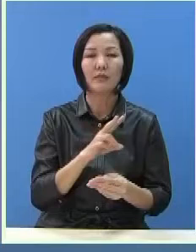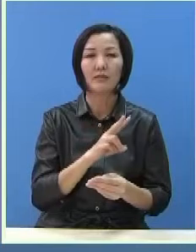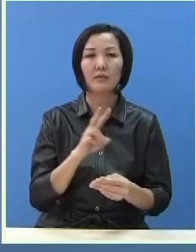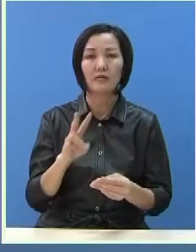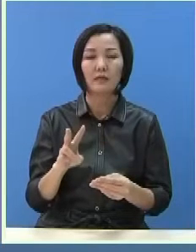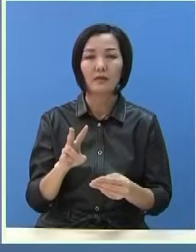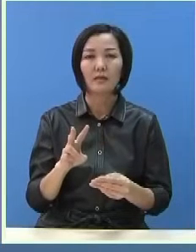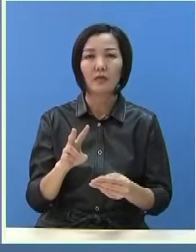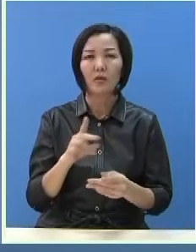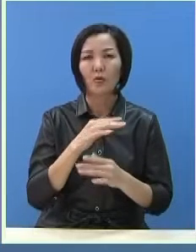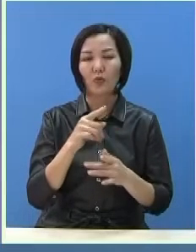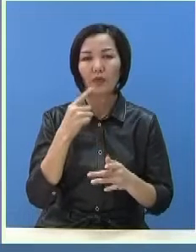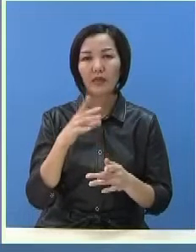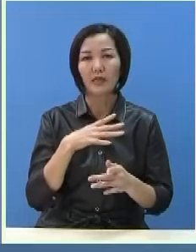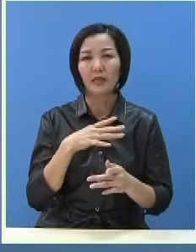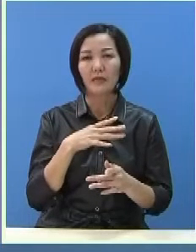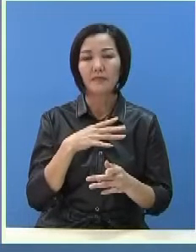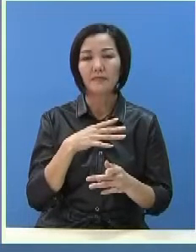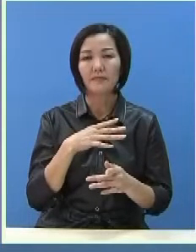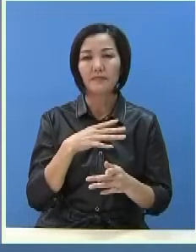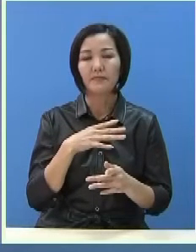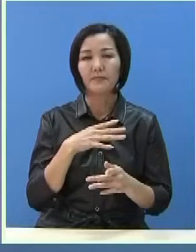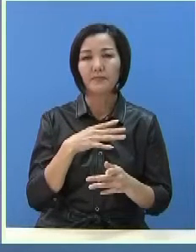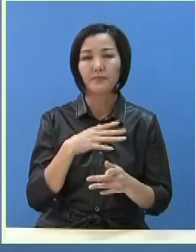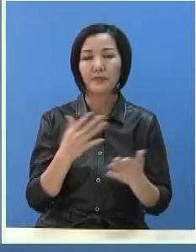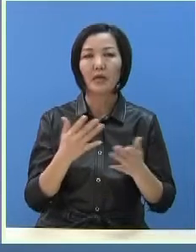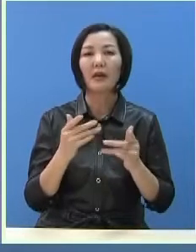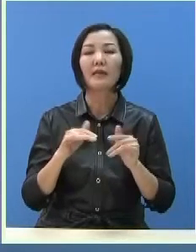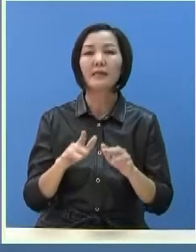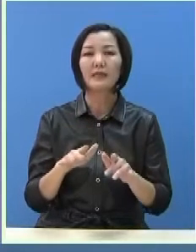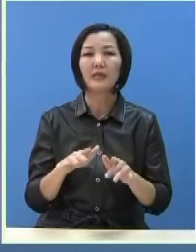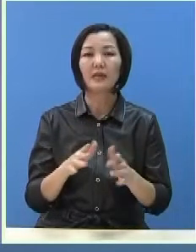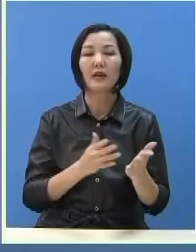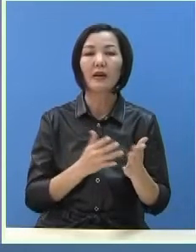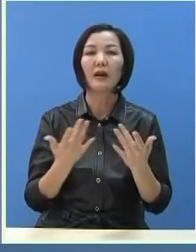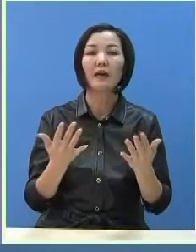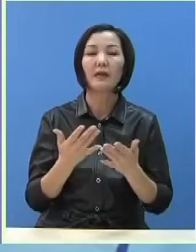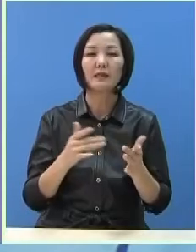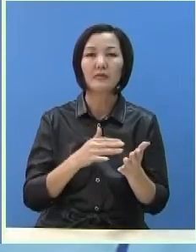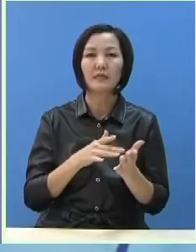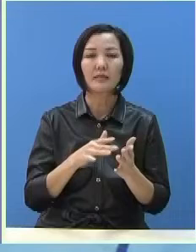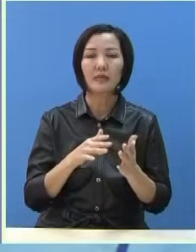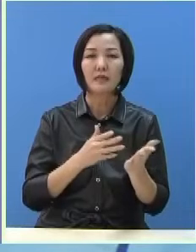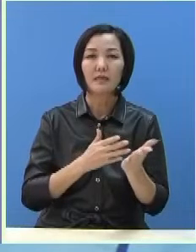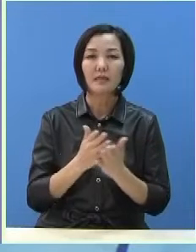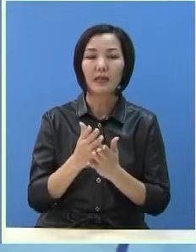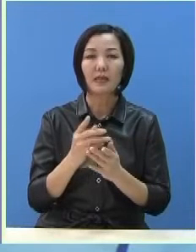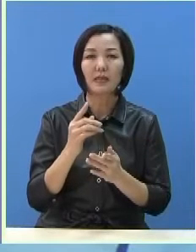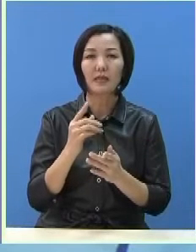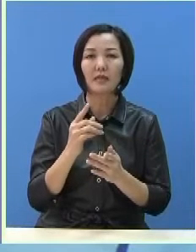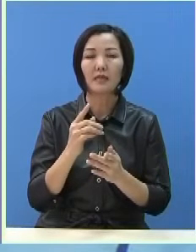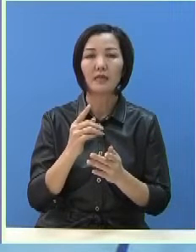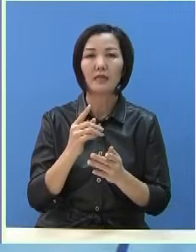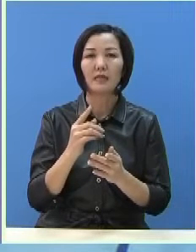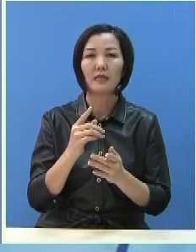Елбасыға қай нәрсесіне, сен қай ісіне, қай саясатына реніштімін деп біреуін айта аласың